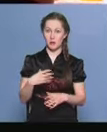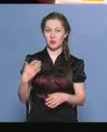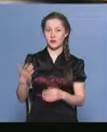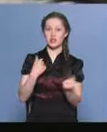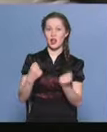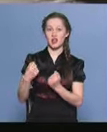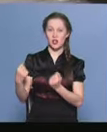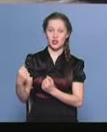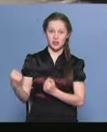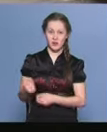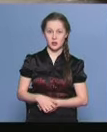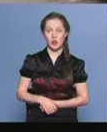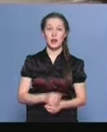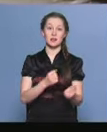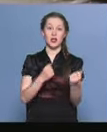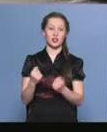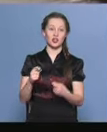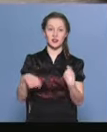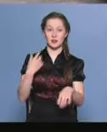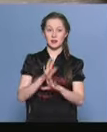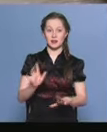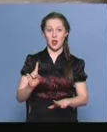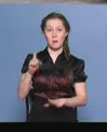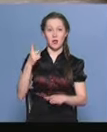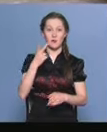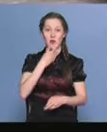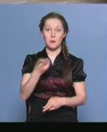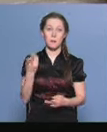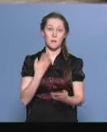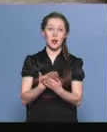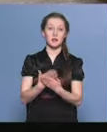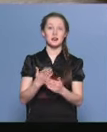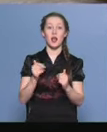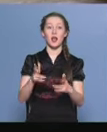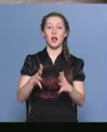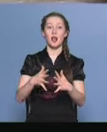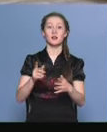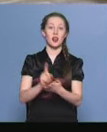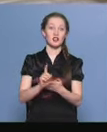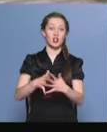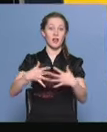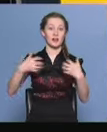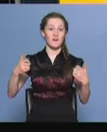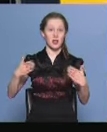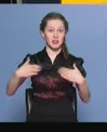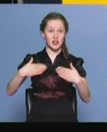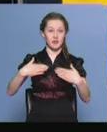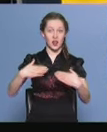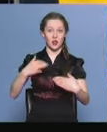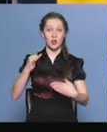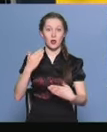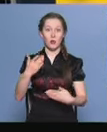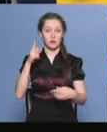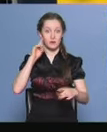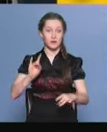задерживаете. Задерживали, впрочем, не зря. Первое же требование водителю показать, как в случае аварии должны открываться двери автобуса, застало того